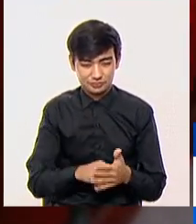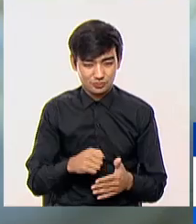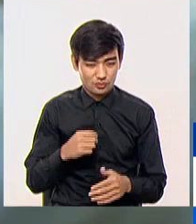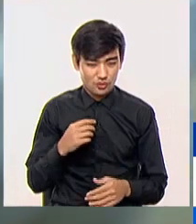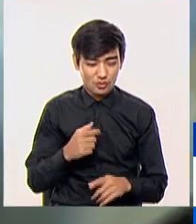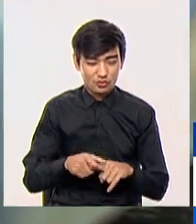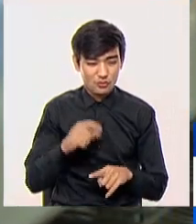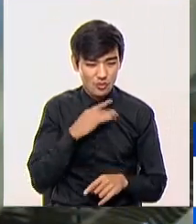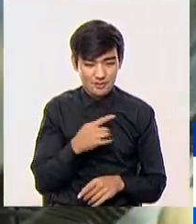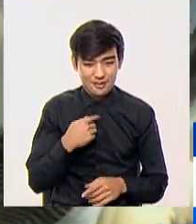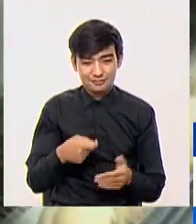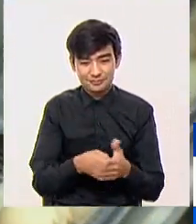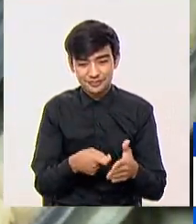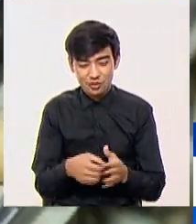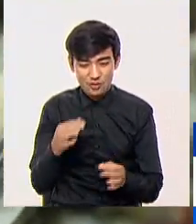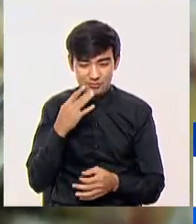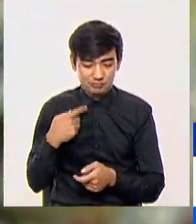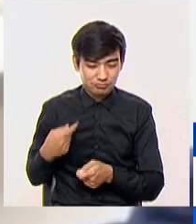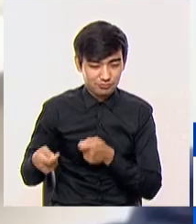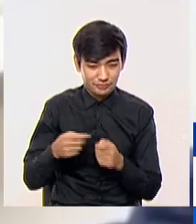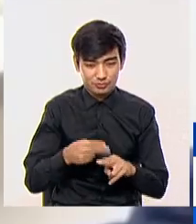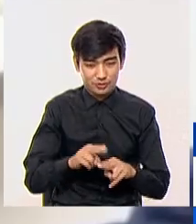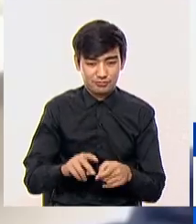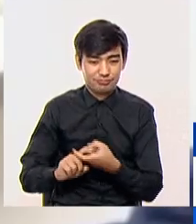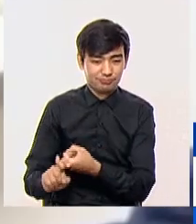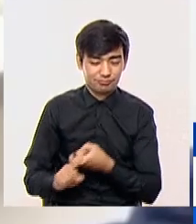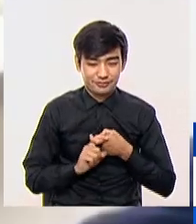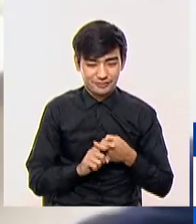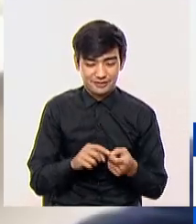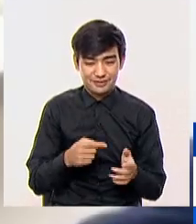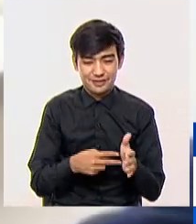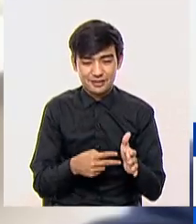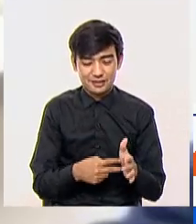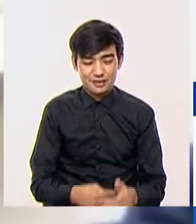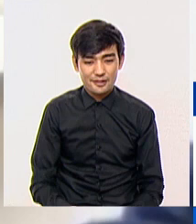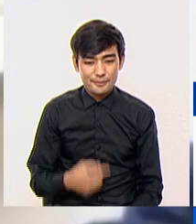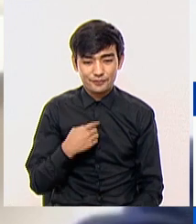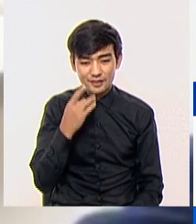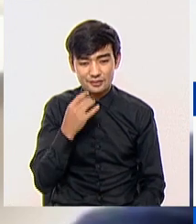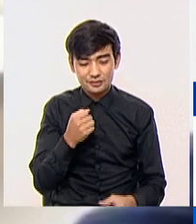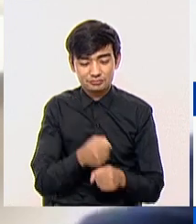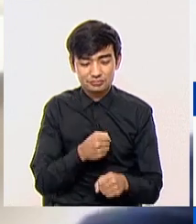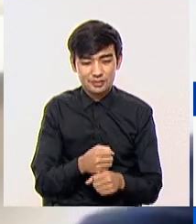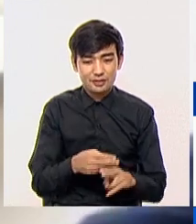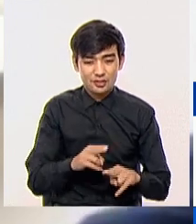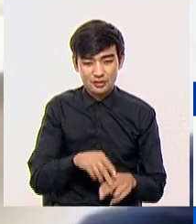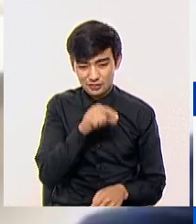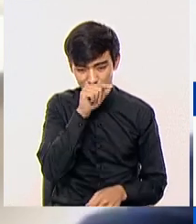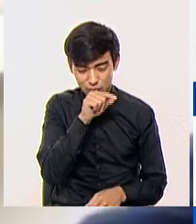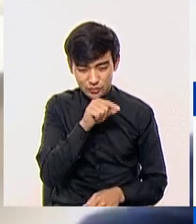шетелден келген соң сол жақтағы бағаға тәуелдіміз дейді. Инкубационный жұмыртқа, құс, асыл тұқымды